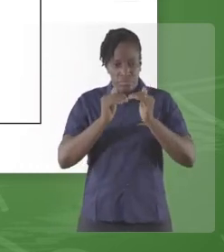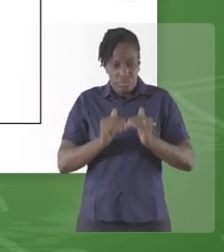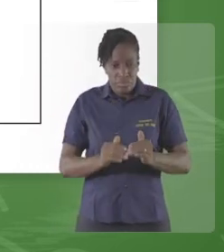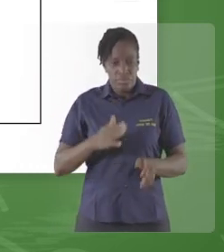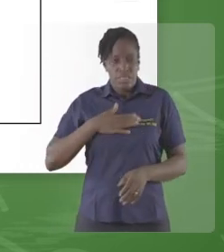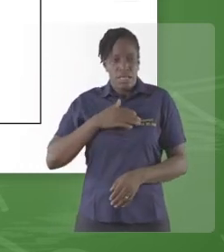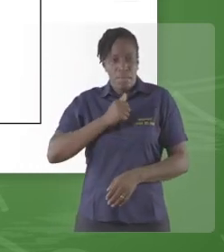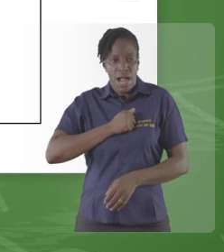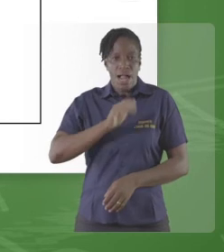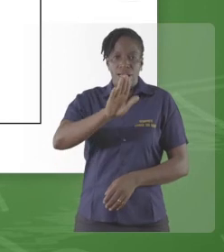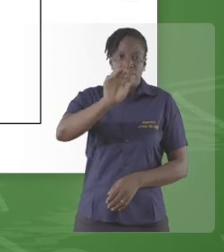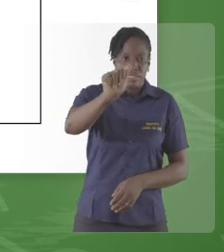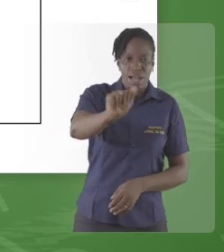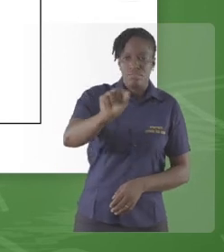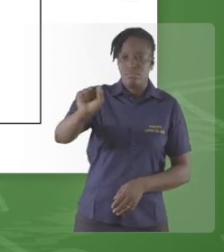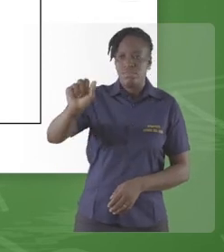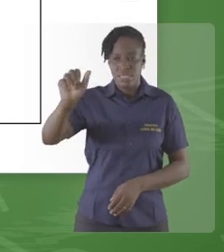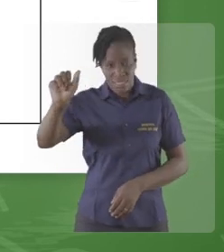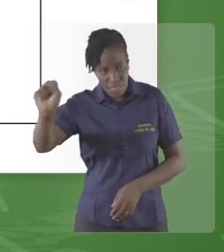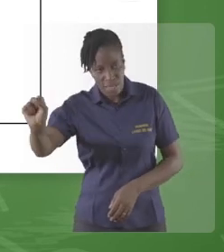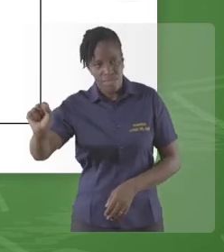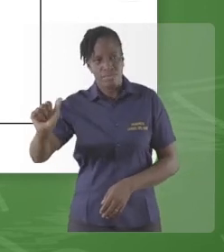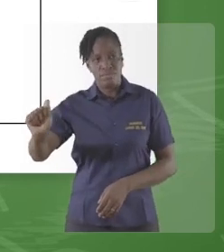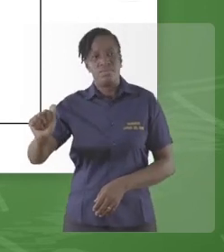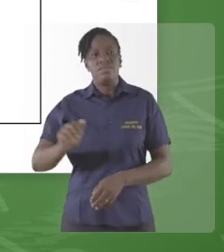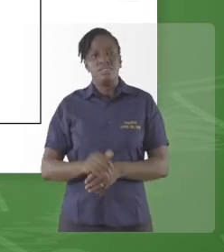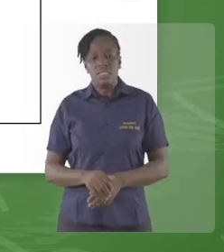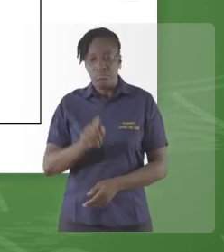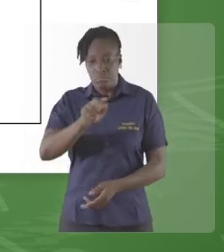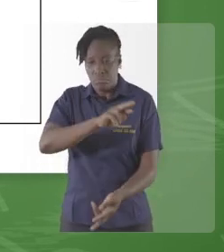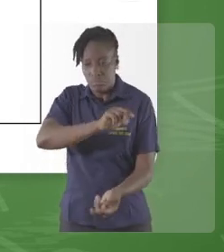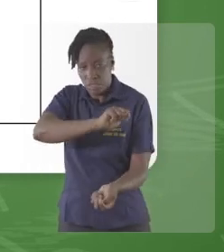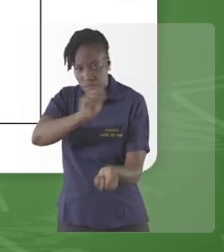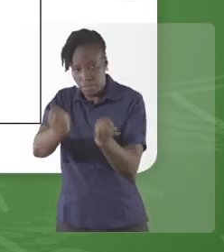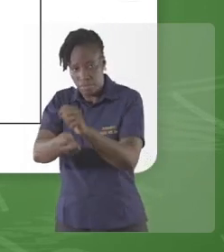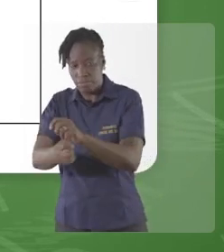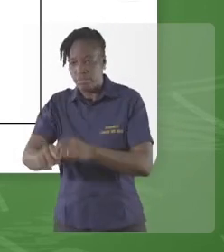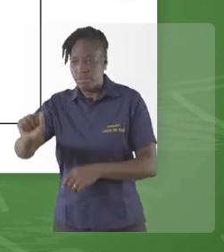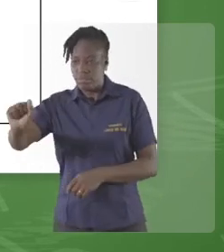Les adjectifs possessifs ma, ta, sa qui sont remplacés par sa.